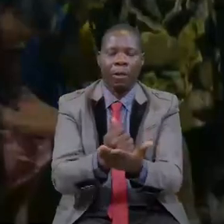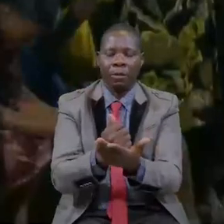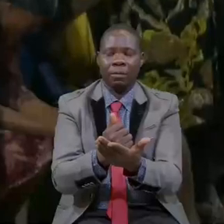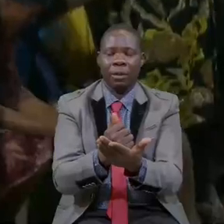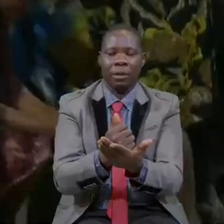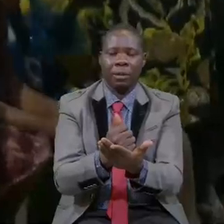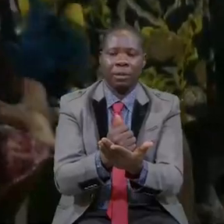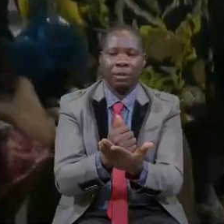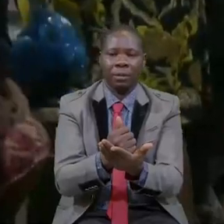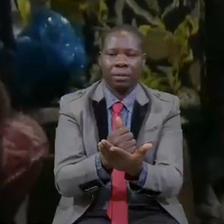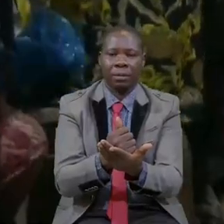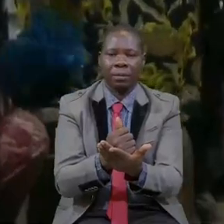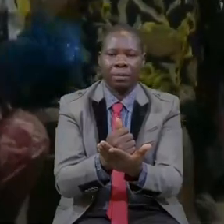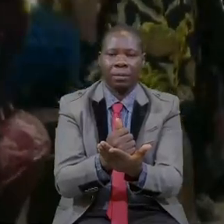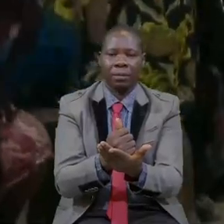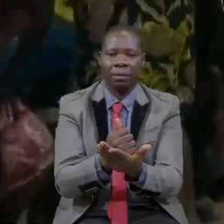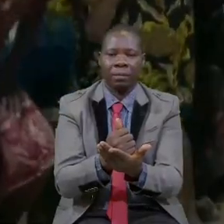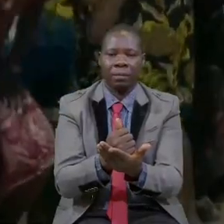amen.